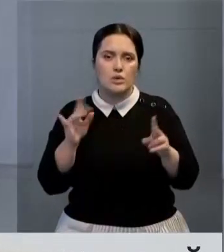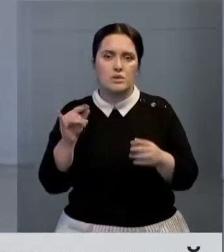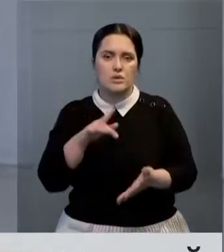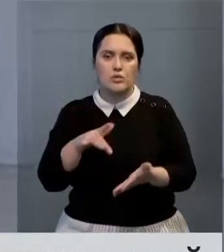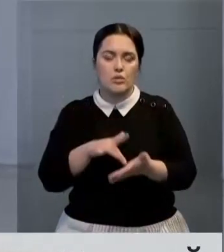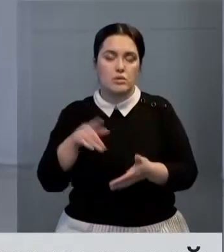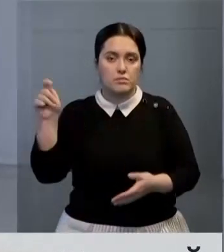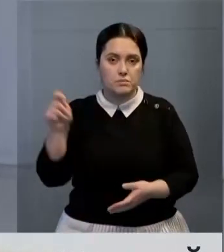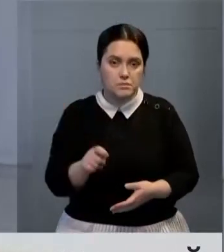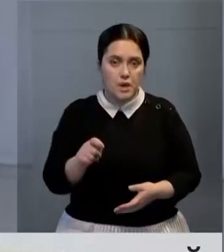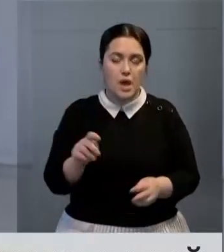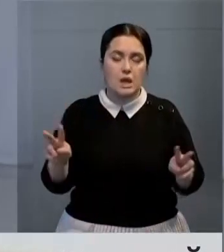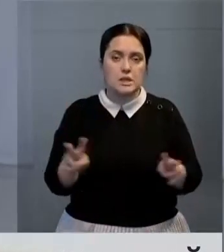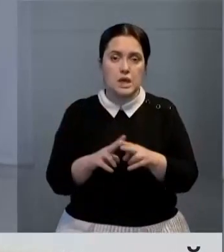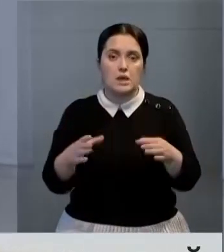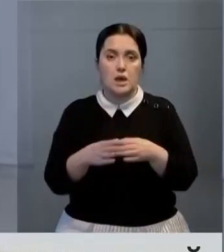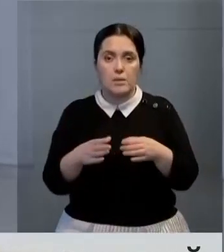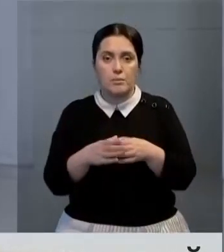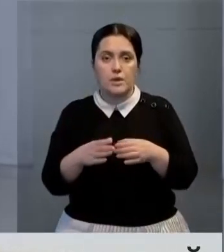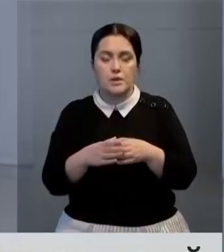Астаны. Компания имеет